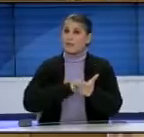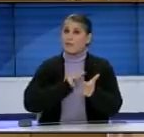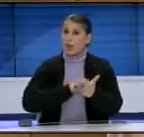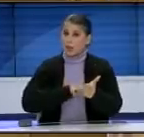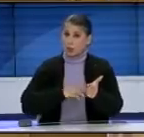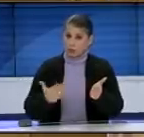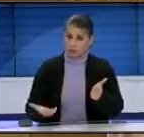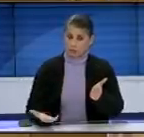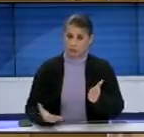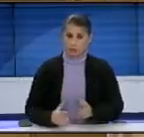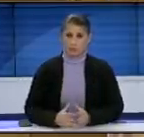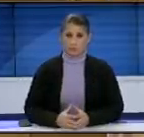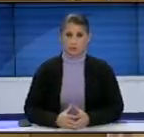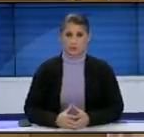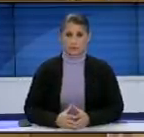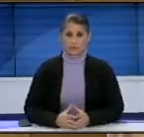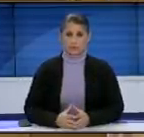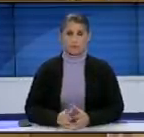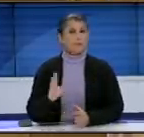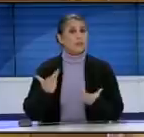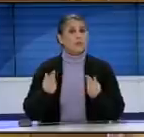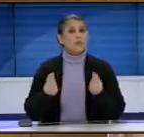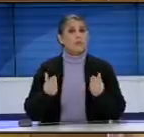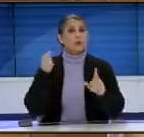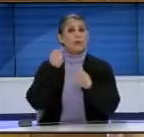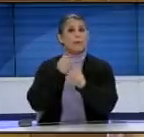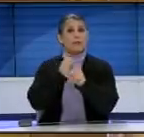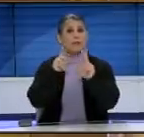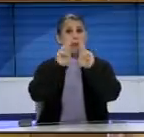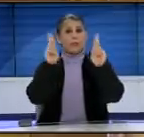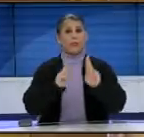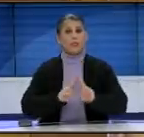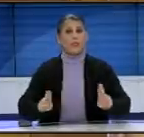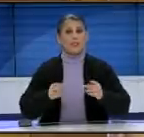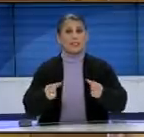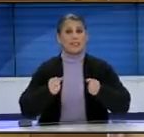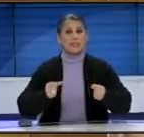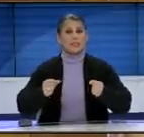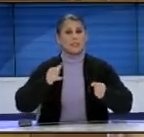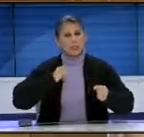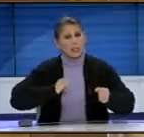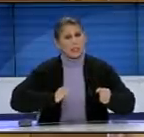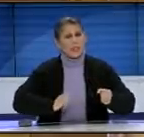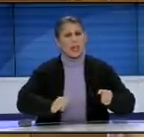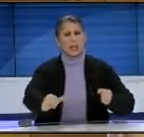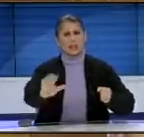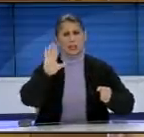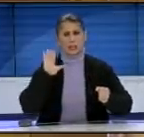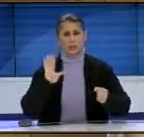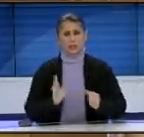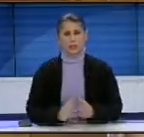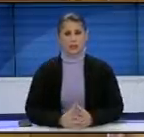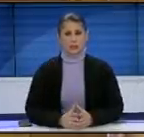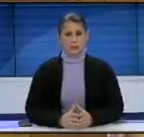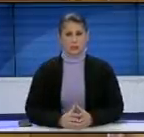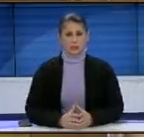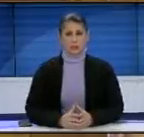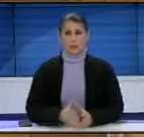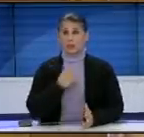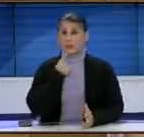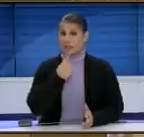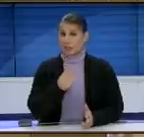συμφέροντα και πώς αυτά θα υπερασπιστούν σε μια διεθνή κρίση διαρκείας. Και βεβαίως να